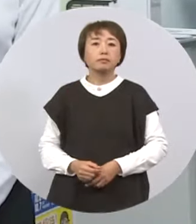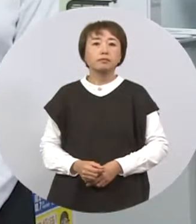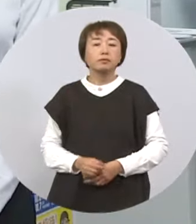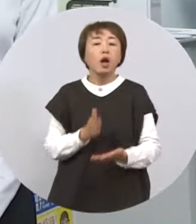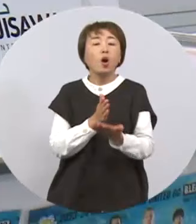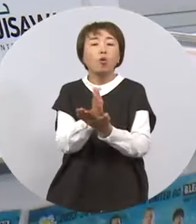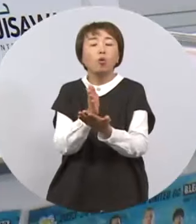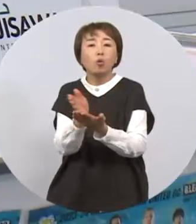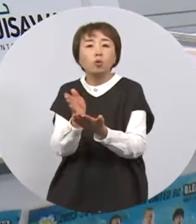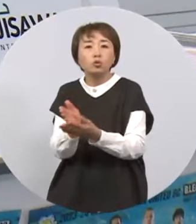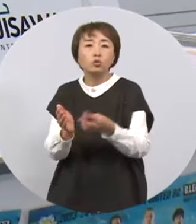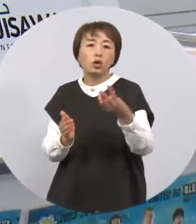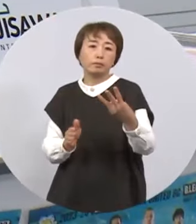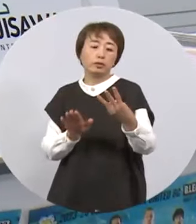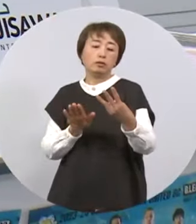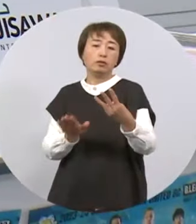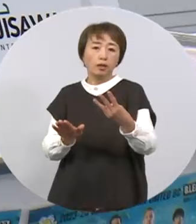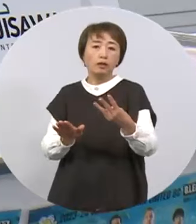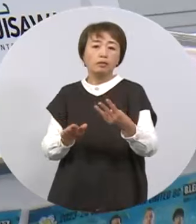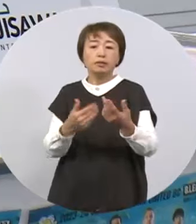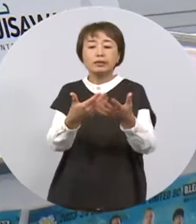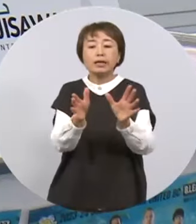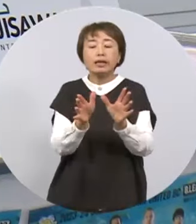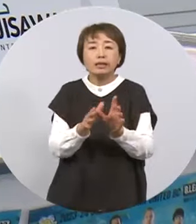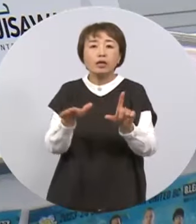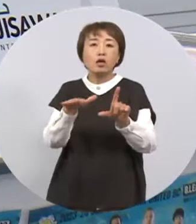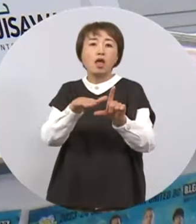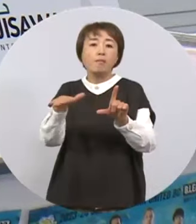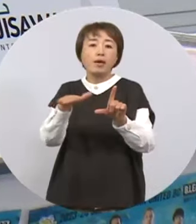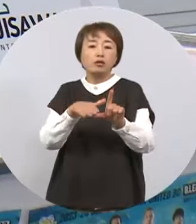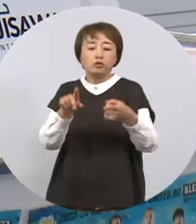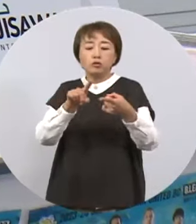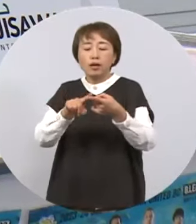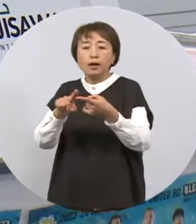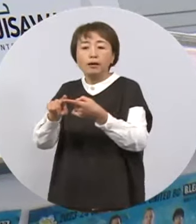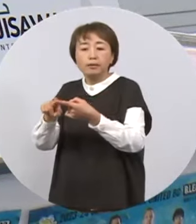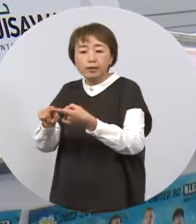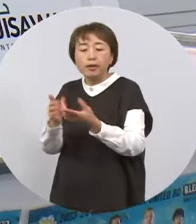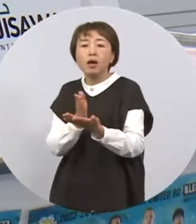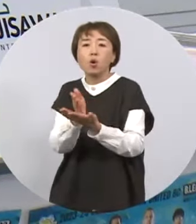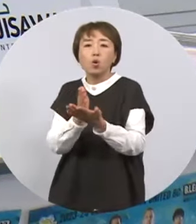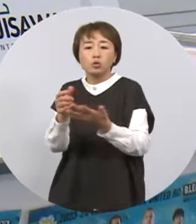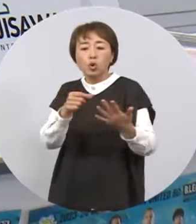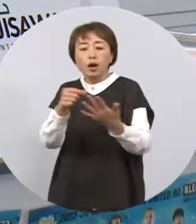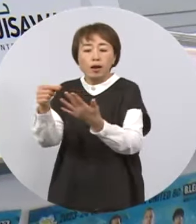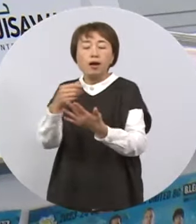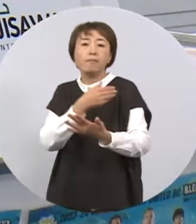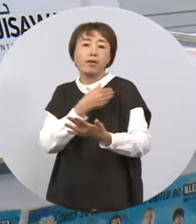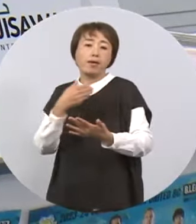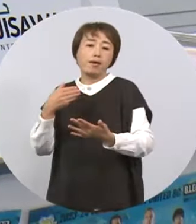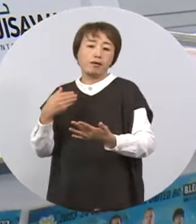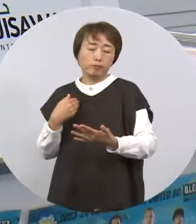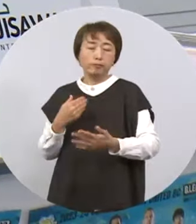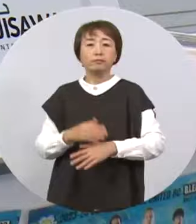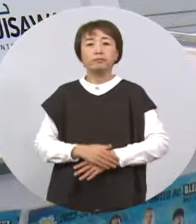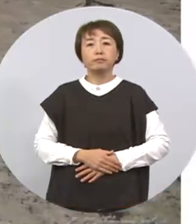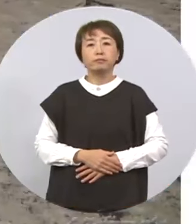ありますので、団体の幅広い成長レベルに応じてそれぞれコースを選んでいただけるっていうところも特徴かと思